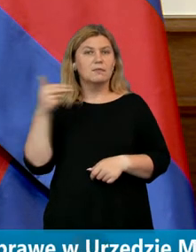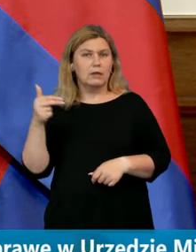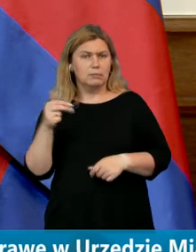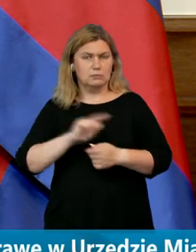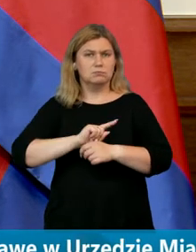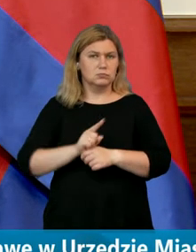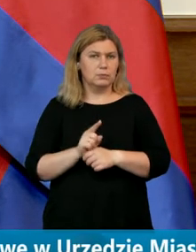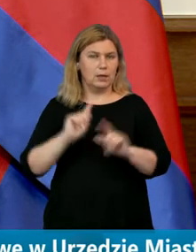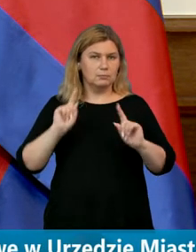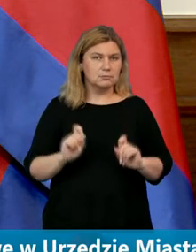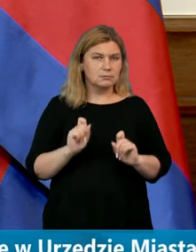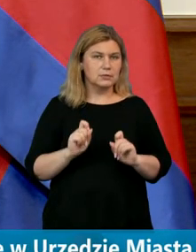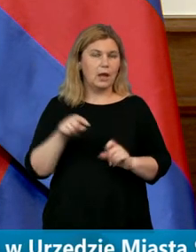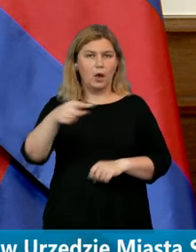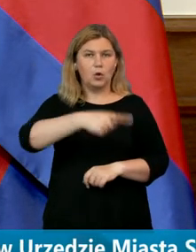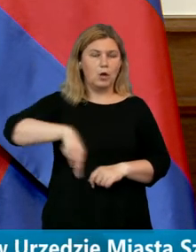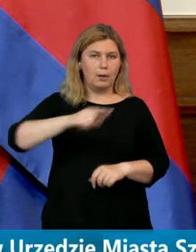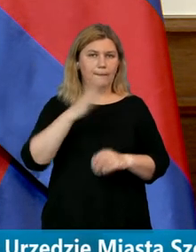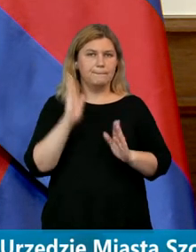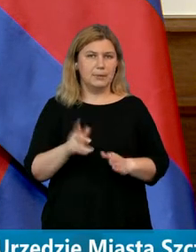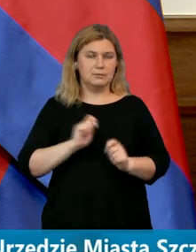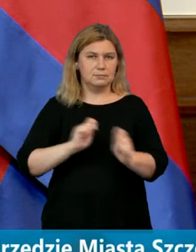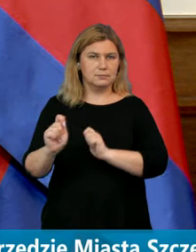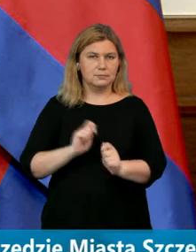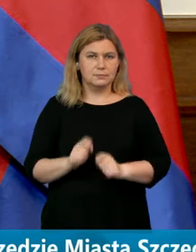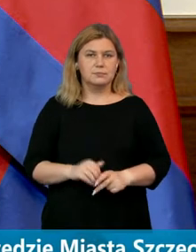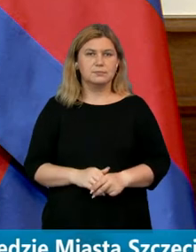i Toronto też będzie za chwilę przejezdne.